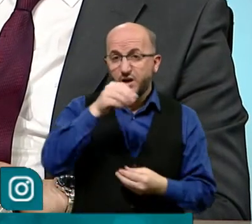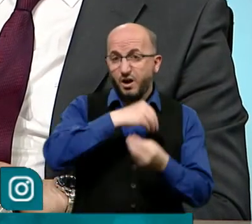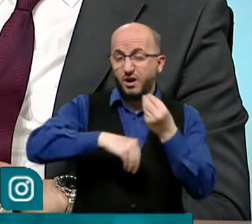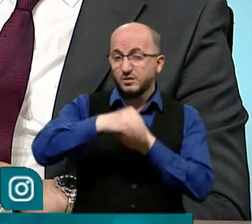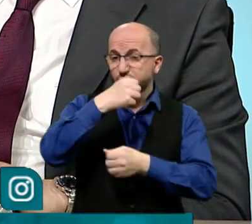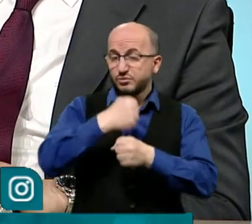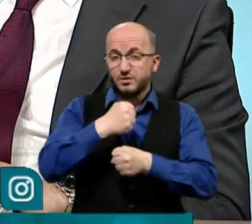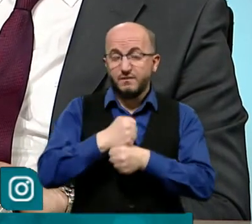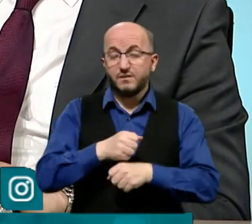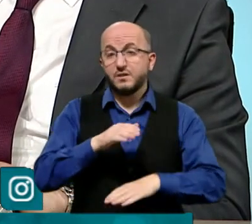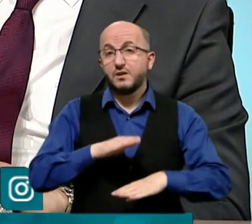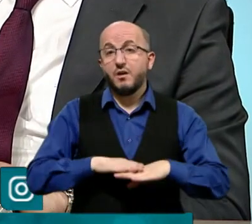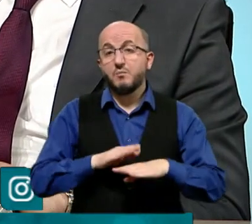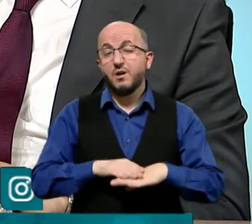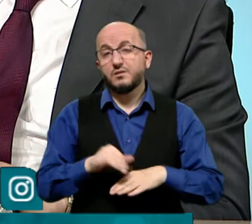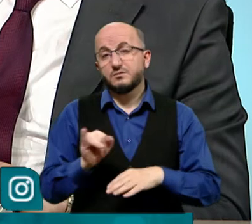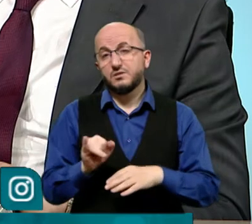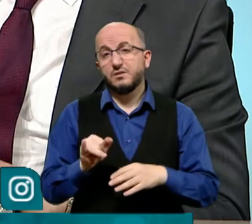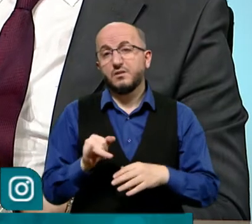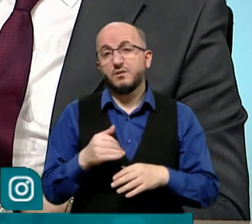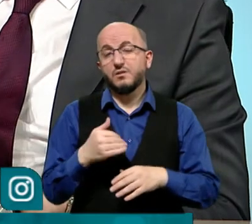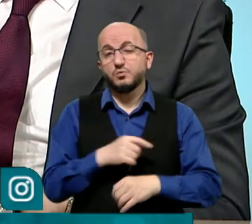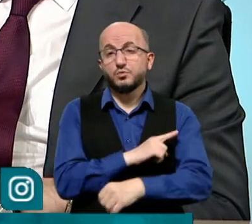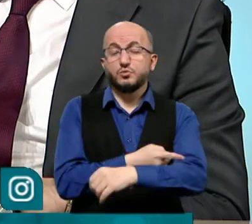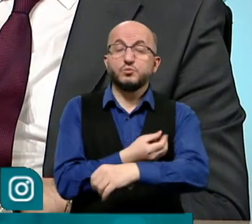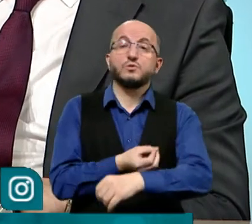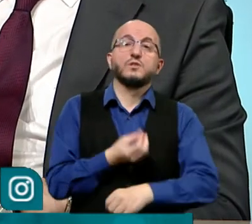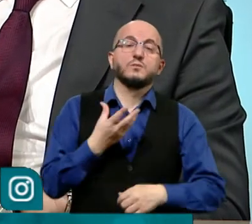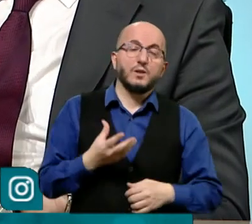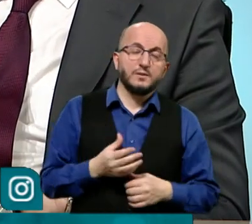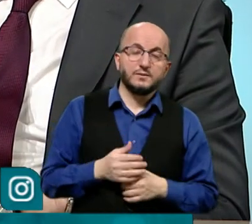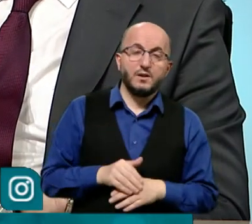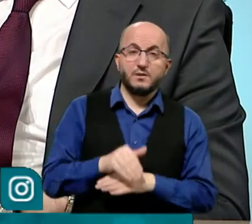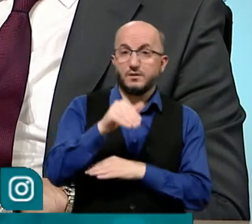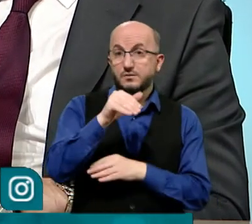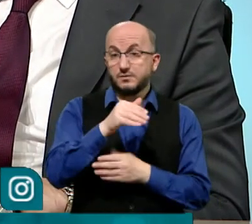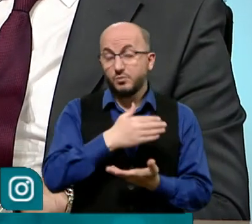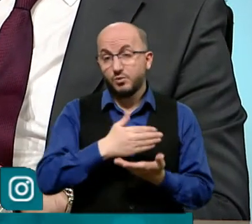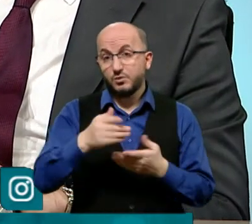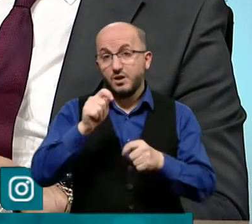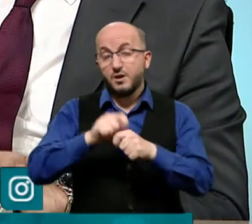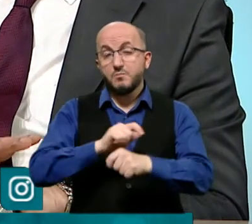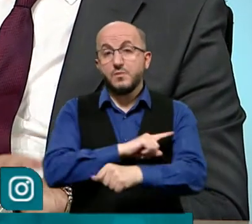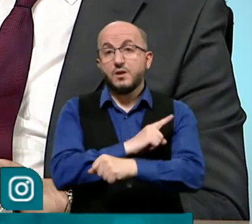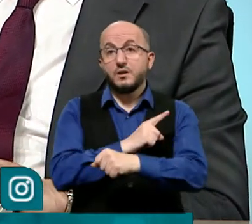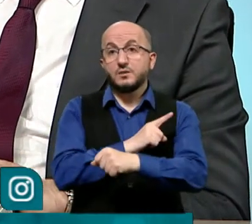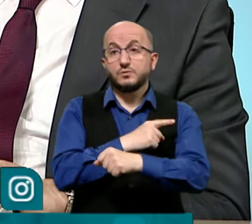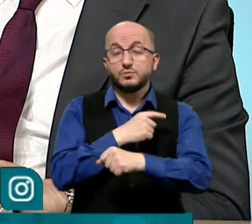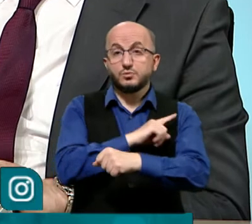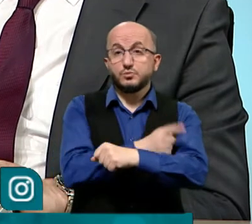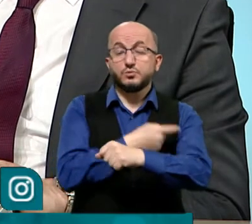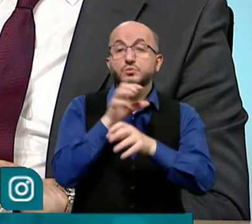görevi yapmaktan nedir? Aciz oluruz. Ve hayat boyu da yapma imkanını yakalayamayız. Bu durumdaki insanlar ne